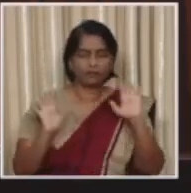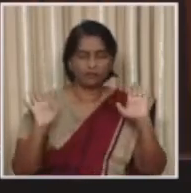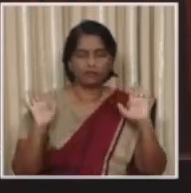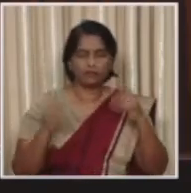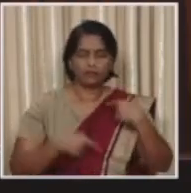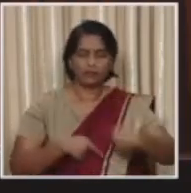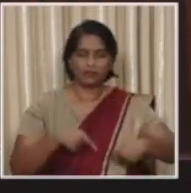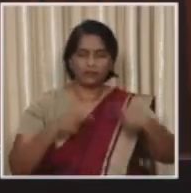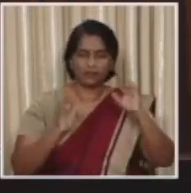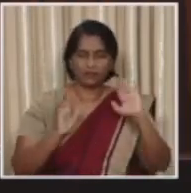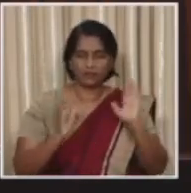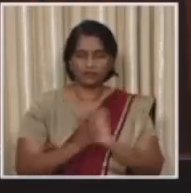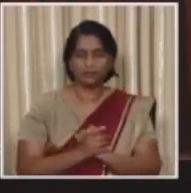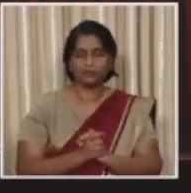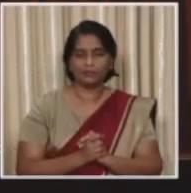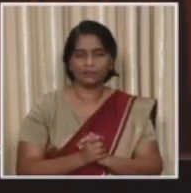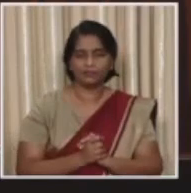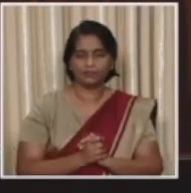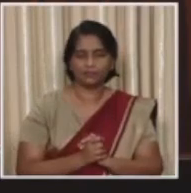කියලා.